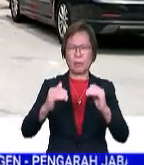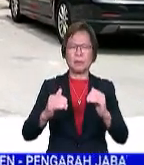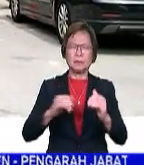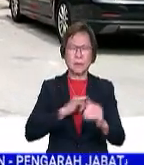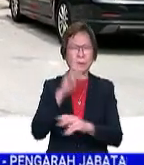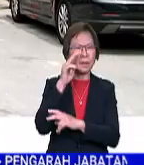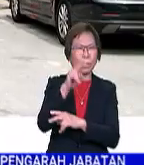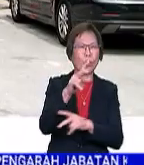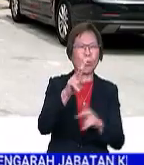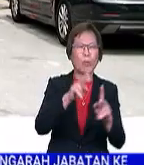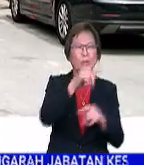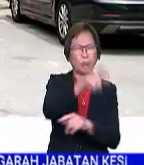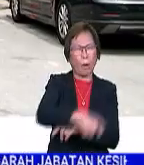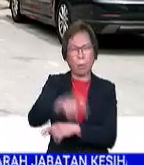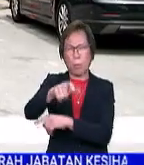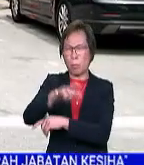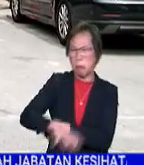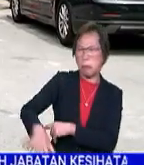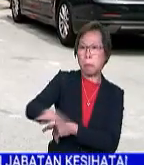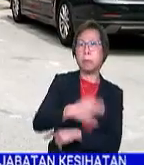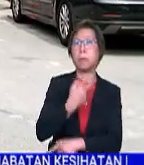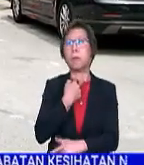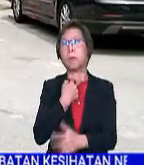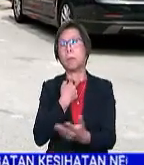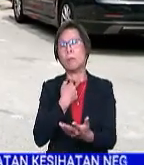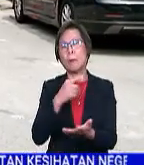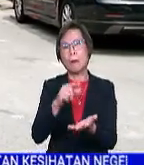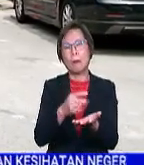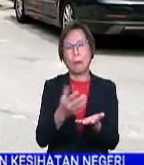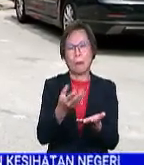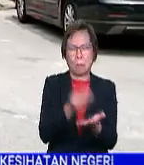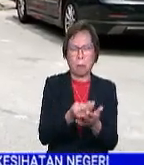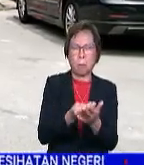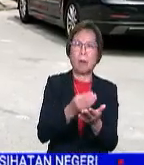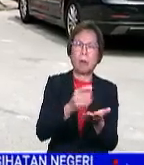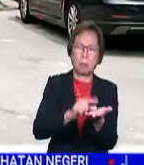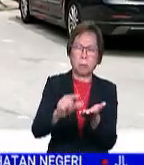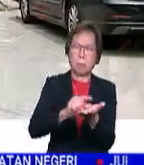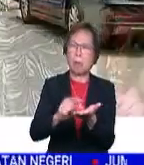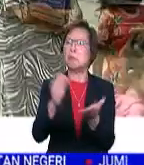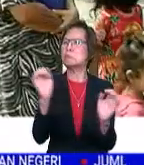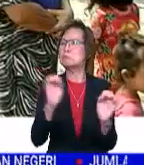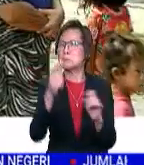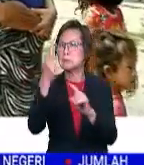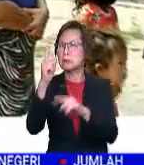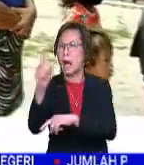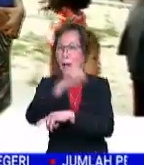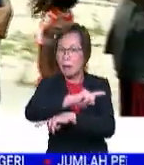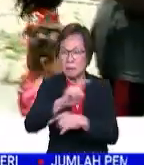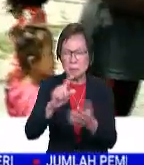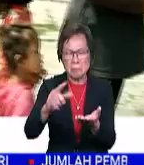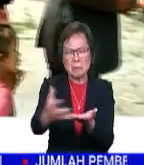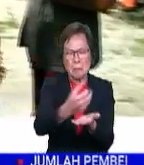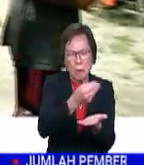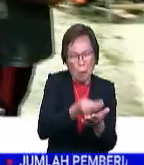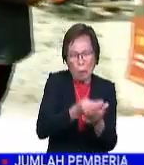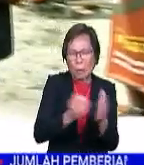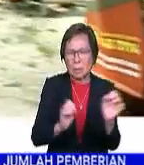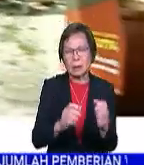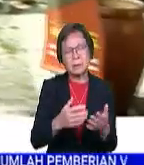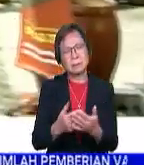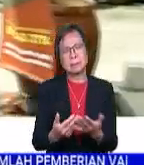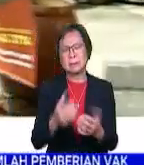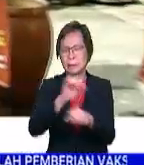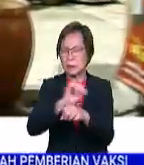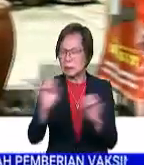tengok ramai penduduk sekitar ni yang terkesan lah. Pendapatan harian tak ada, jadi tak bekerja sebagainya. Jadi kita ambil inisiatif